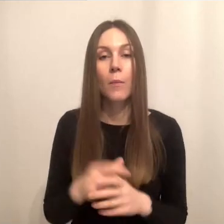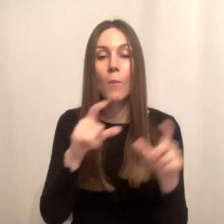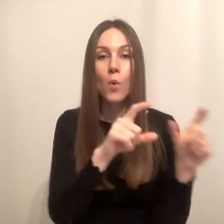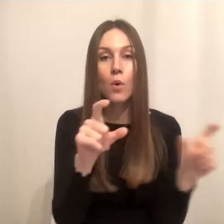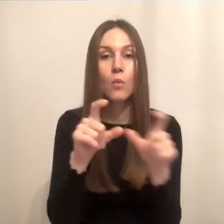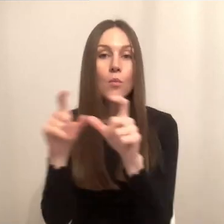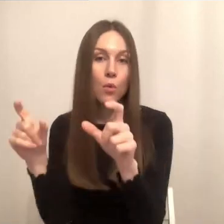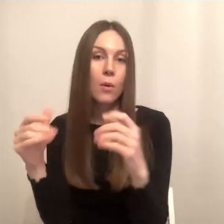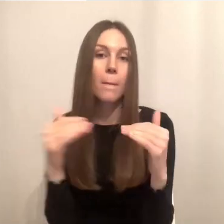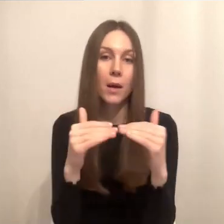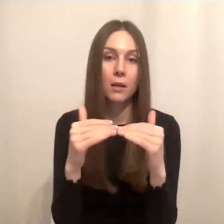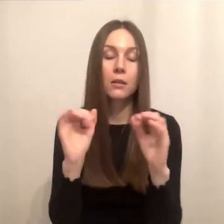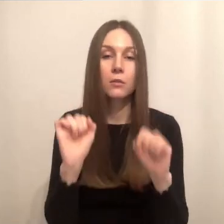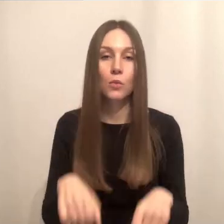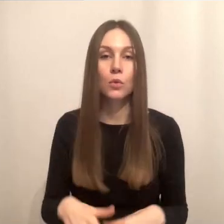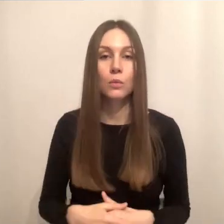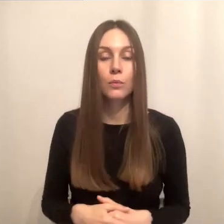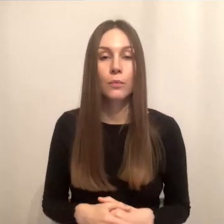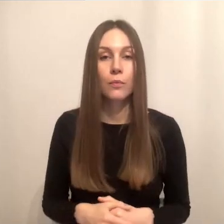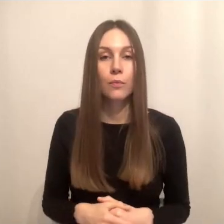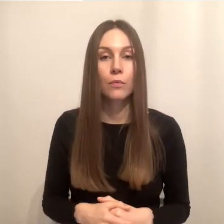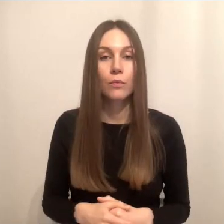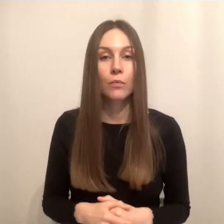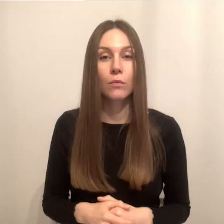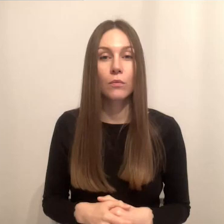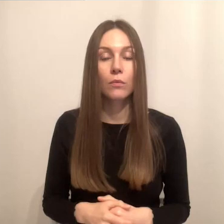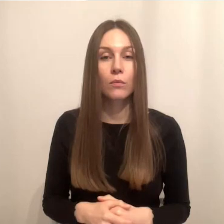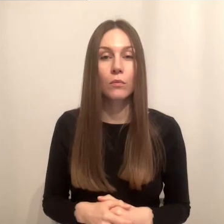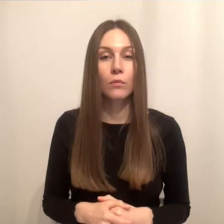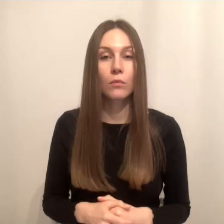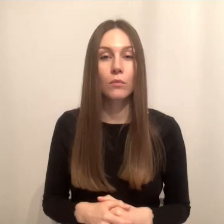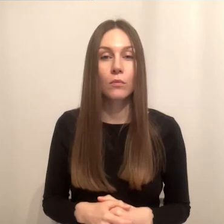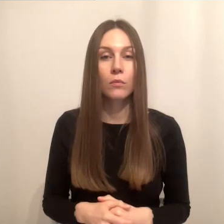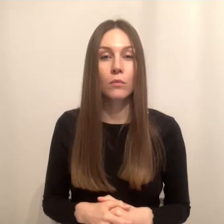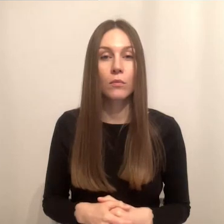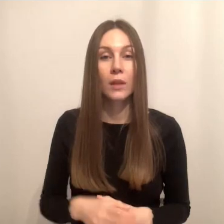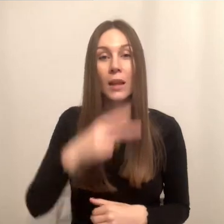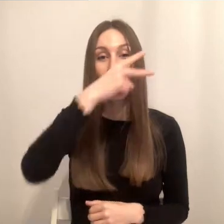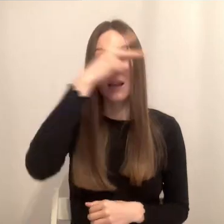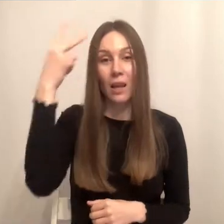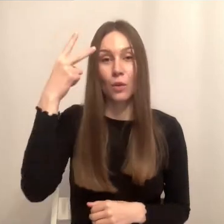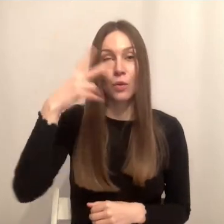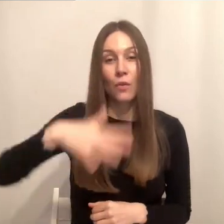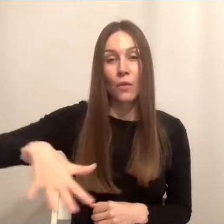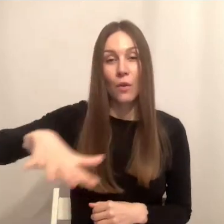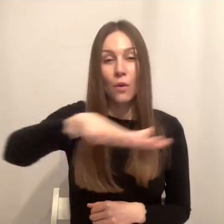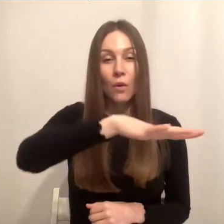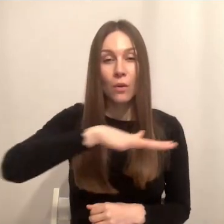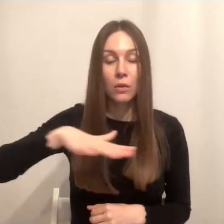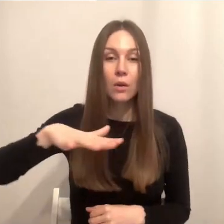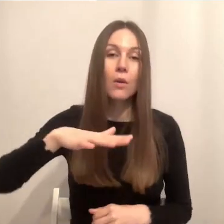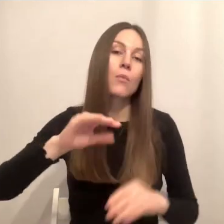Tai žinoma, dabar žiūrim visoje Lietuvos valstybėje mokytojo